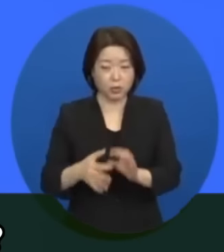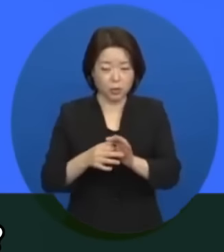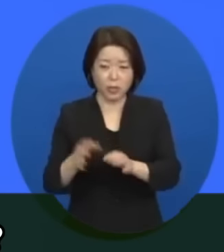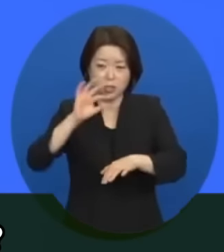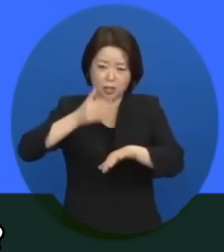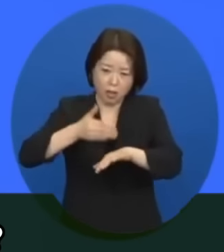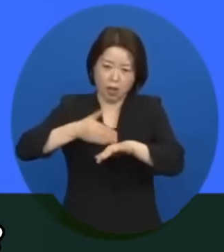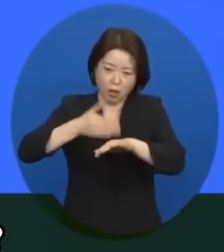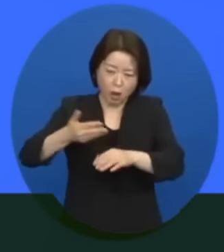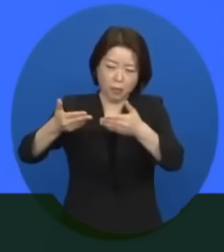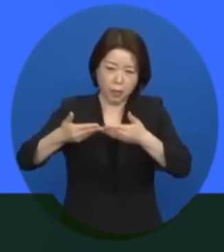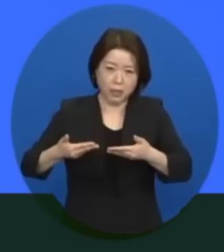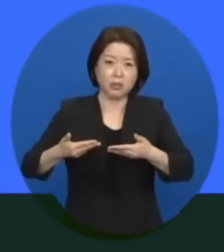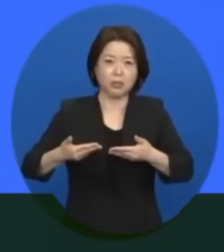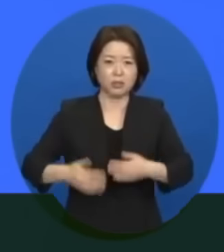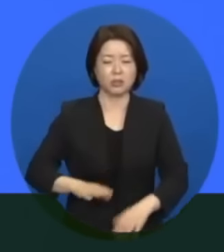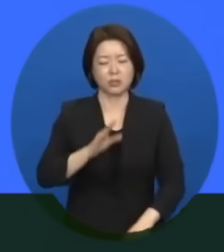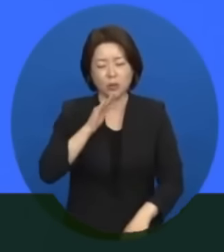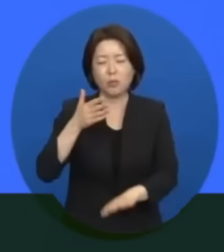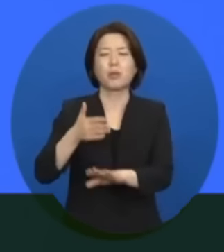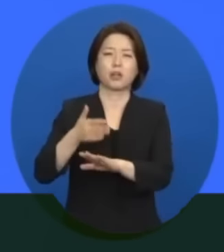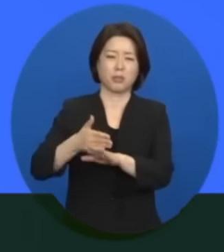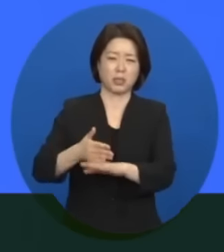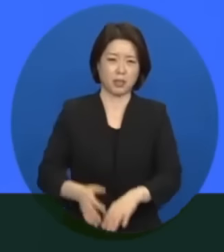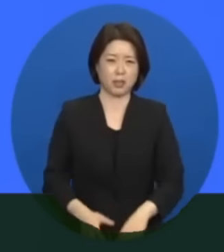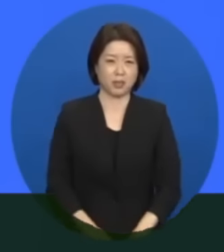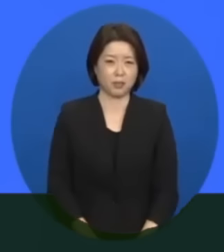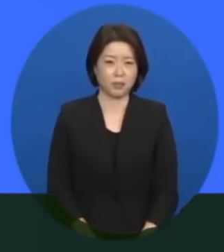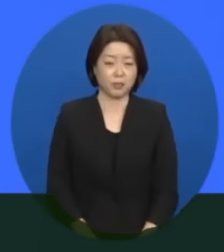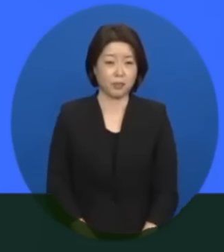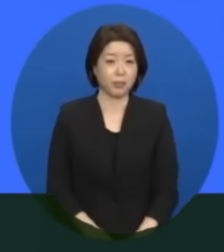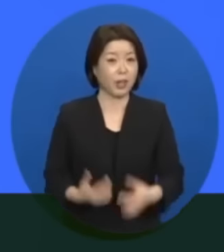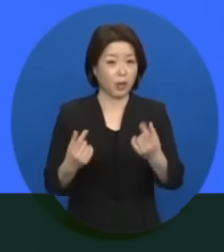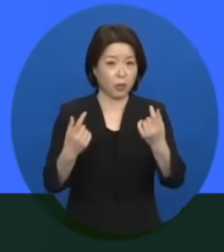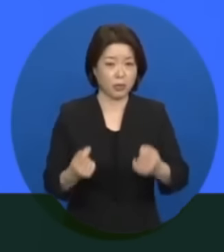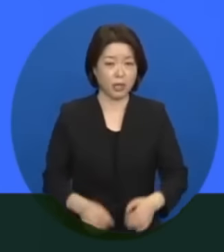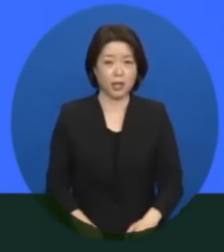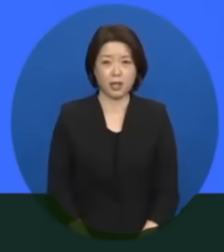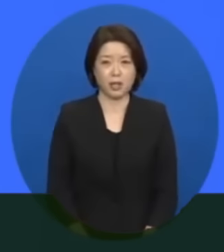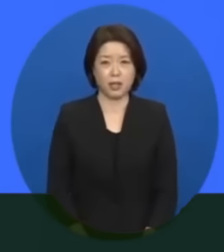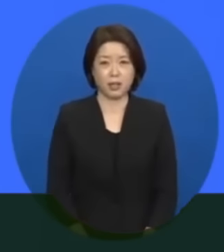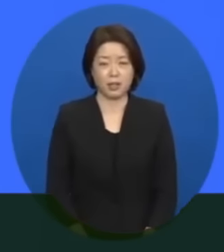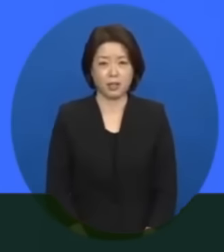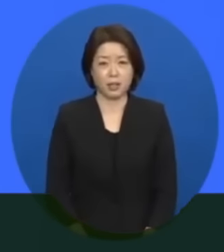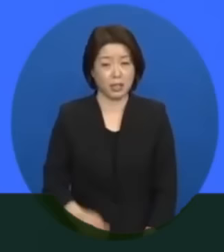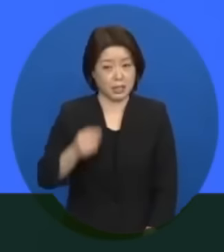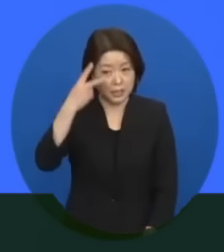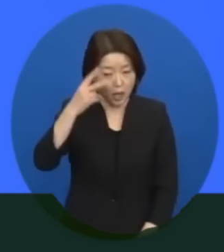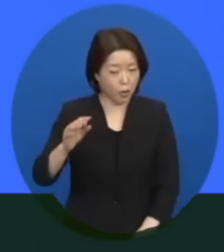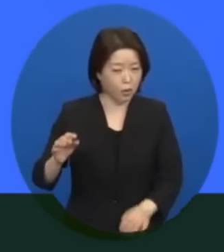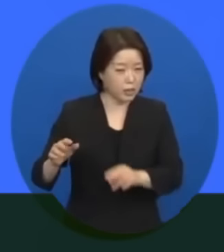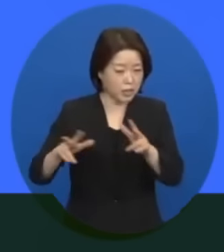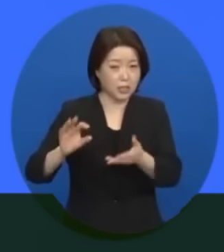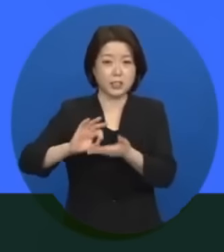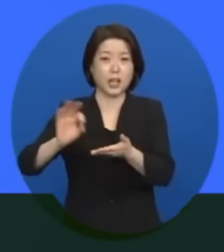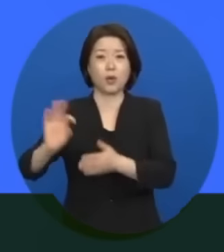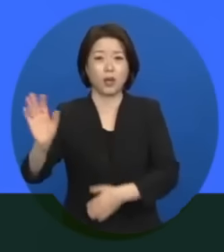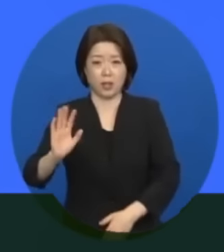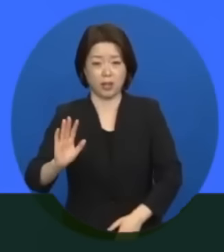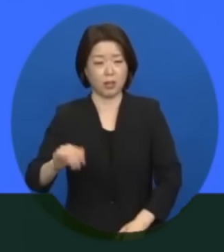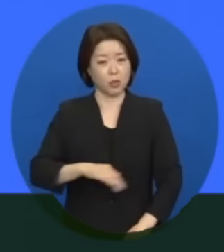얼마나 감사합니까 마찬가지로 하나님 사월 바로 쓰시지 않습니다 우리 같아서는 바로